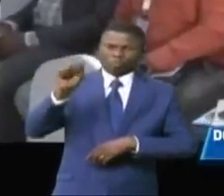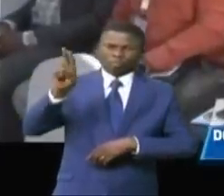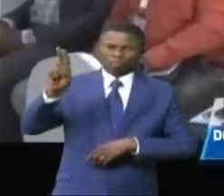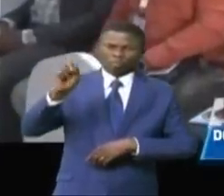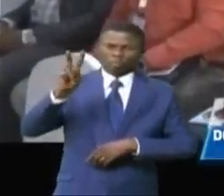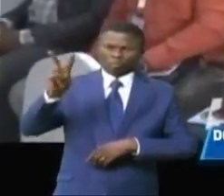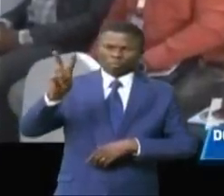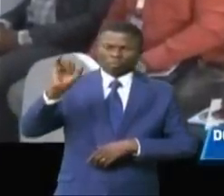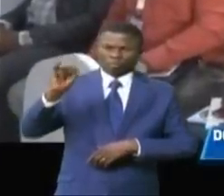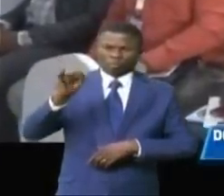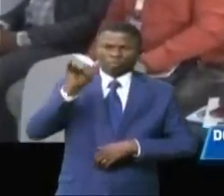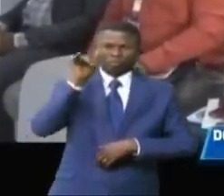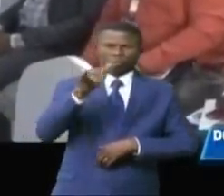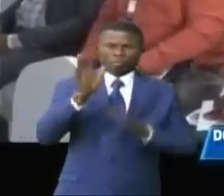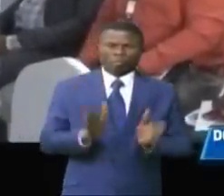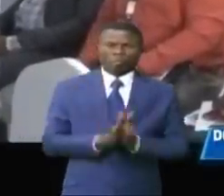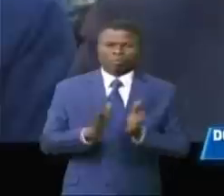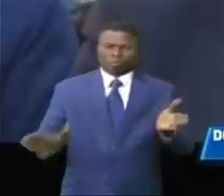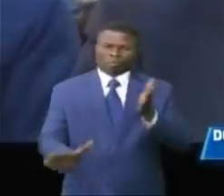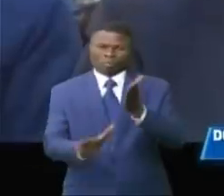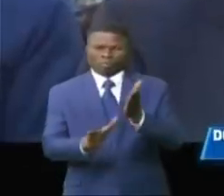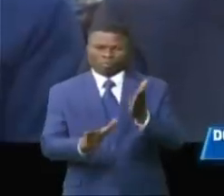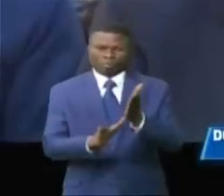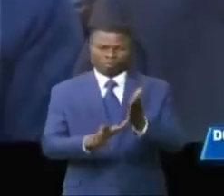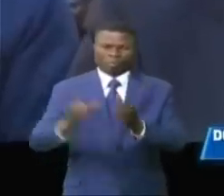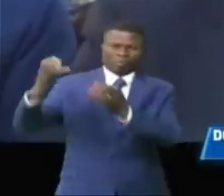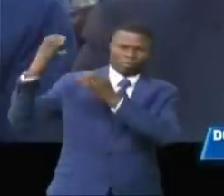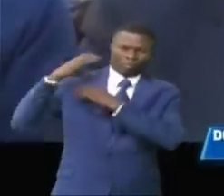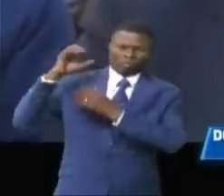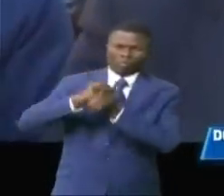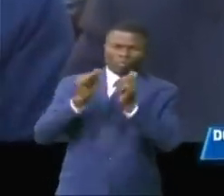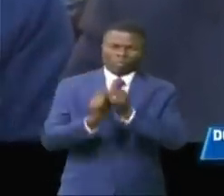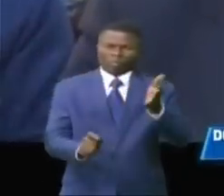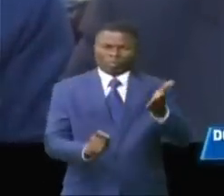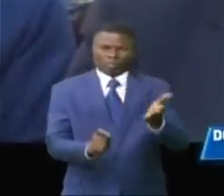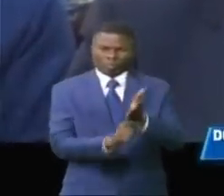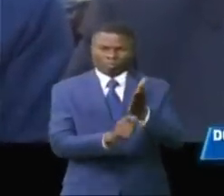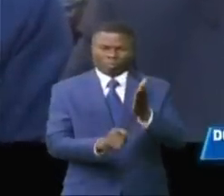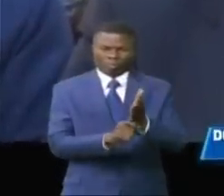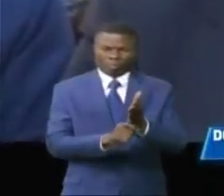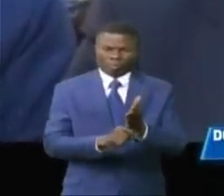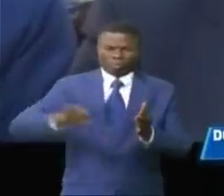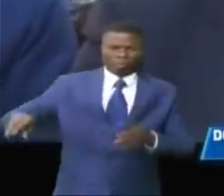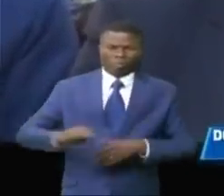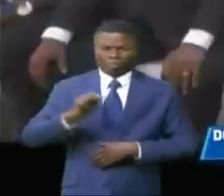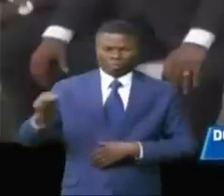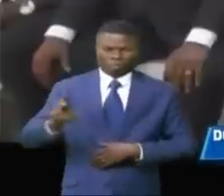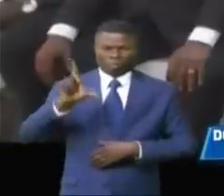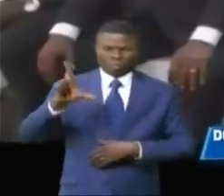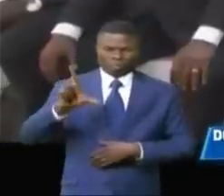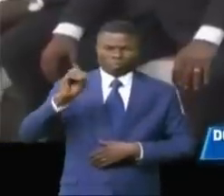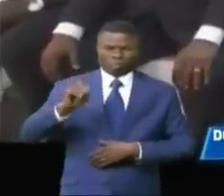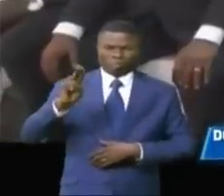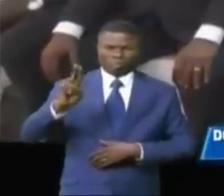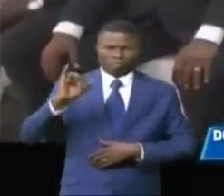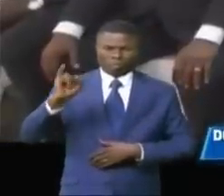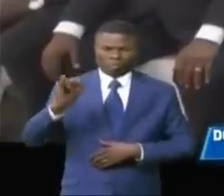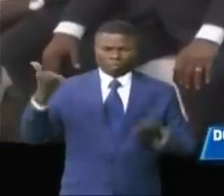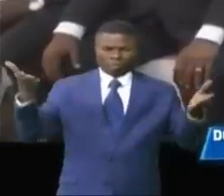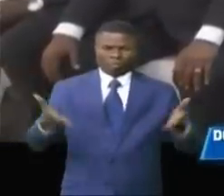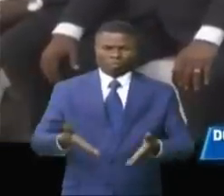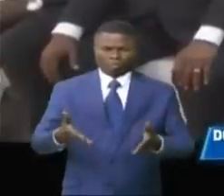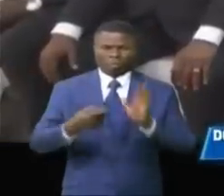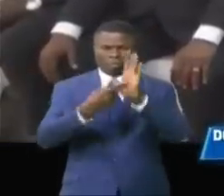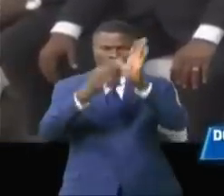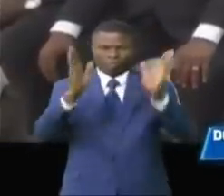directeur général adjoint de la DGDA chargé des questions techniques, Jean-Louis Baouna Mabolia, en présence du représentant